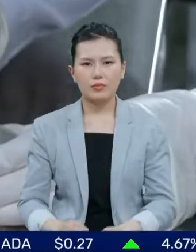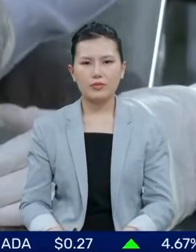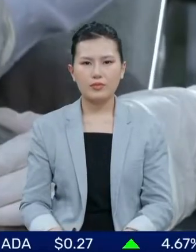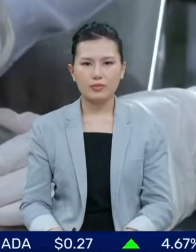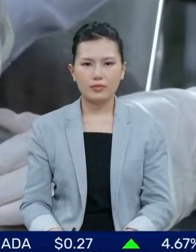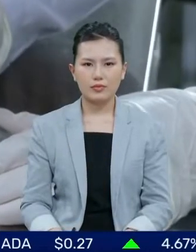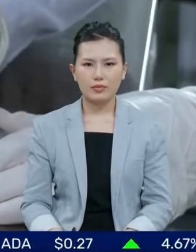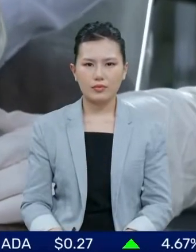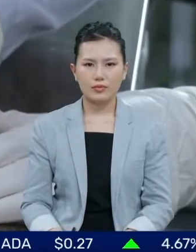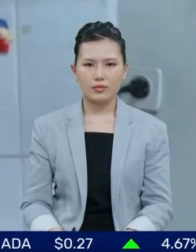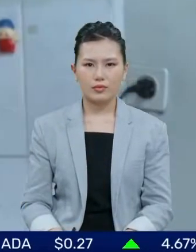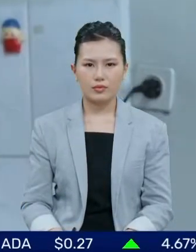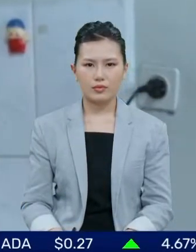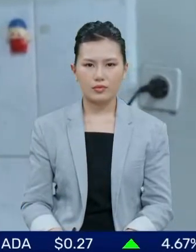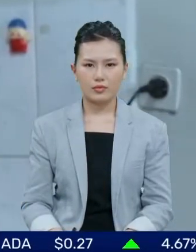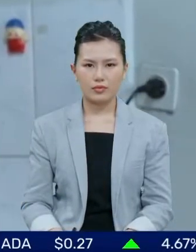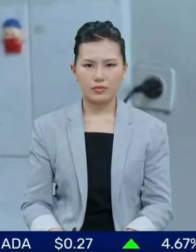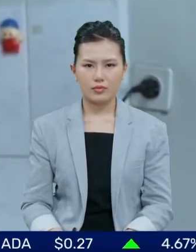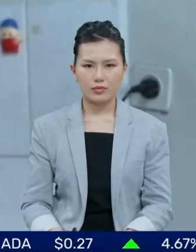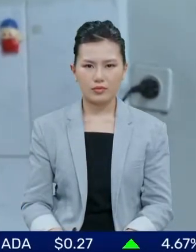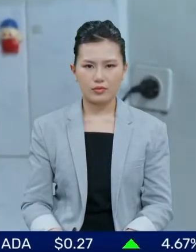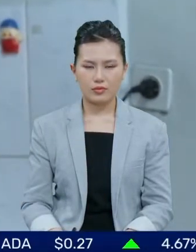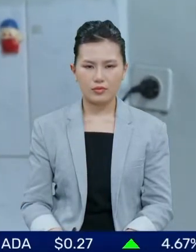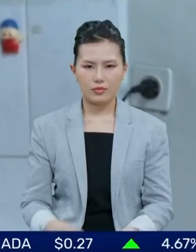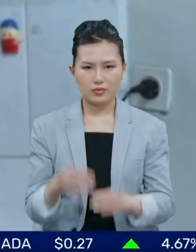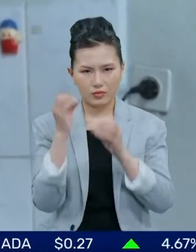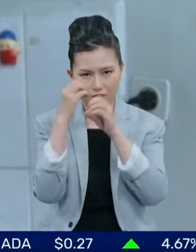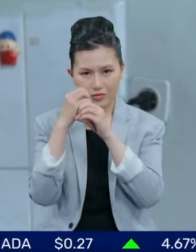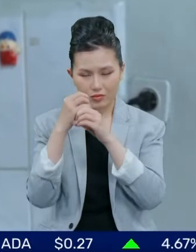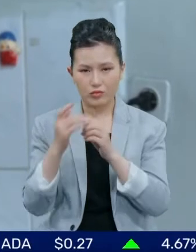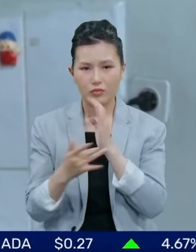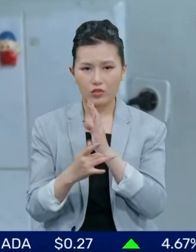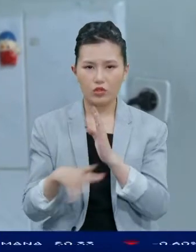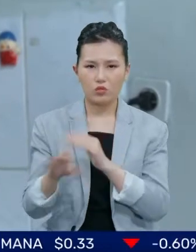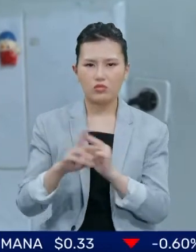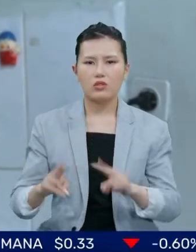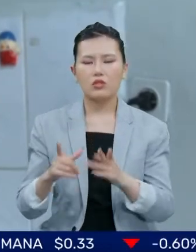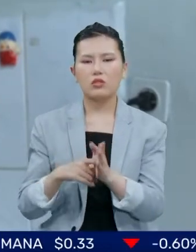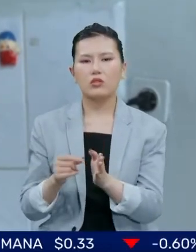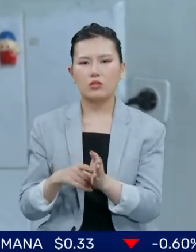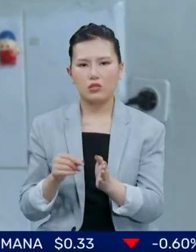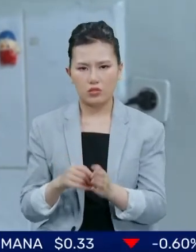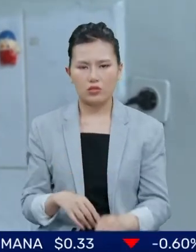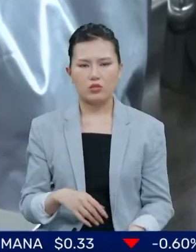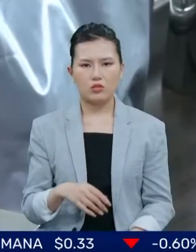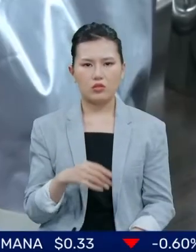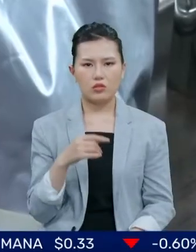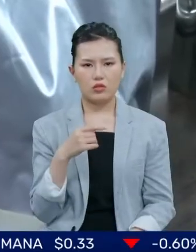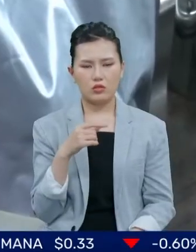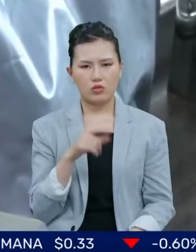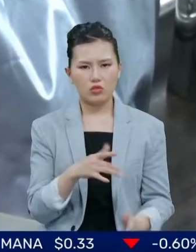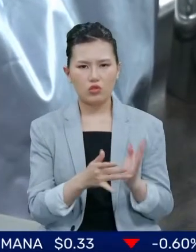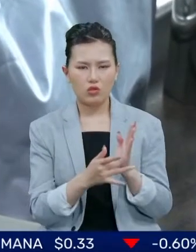Заалт шинжилгээ маань өөр лаборатори маань тоног төхөөрөмж хэрвээ сайжрах юм бол нэг хийж байгаа лабораторийн шинжилгээний маань үзүүлэлт нь нэг. Одоогөр